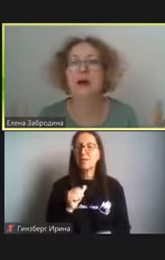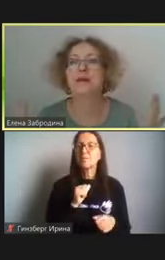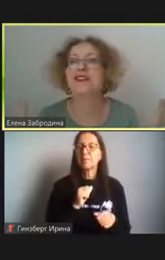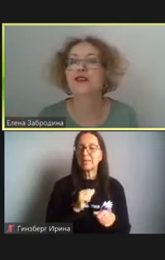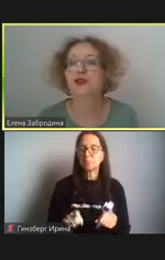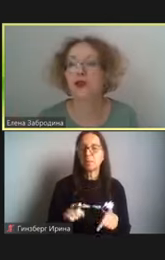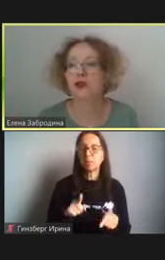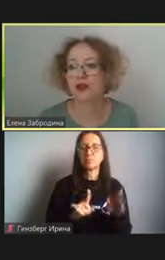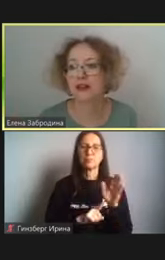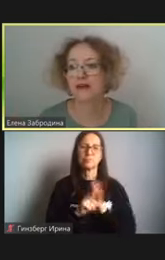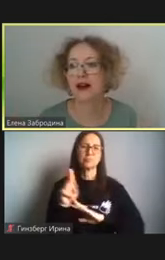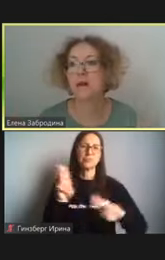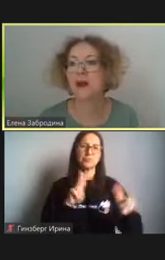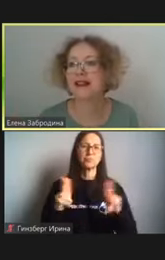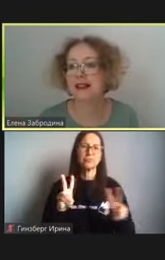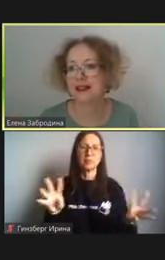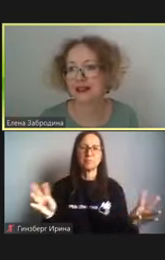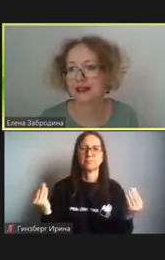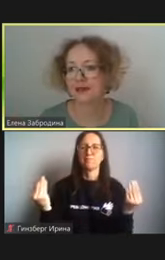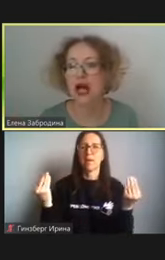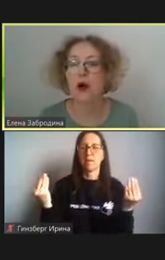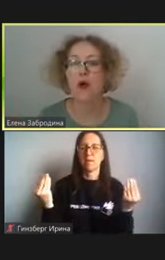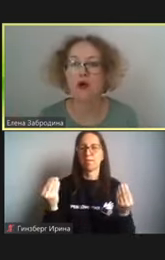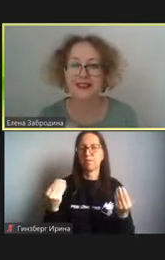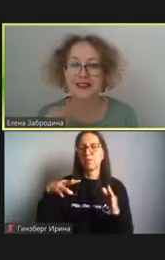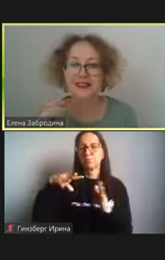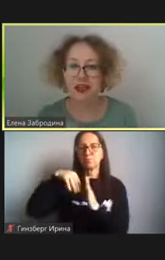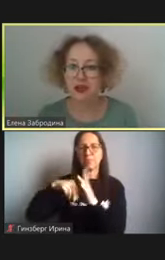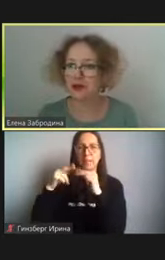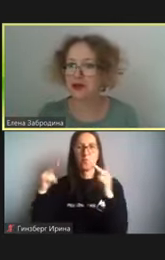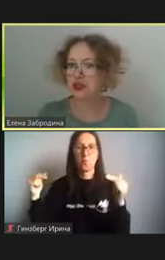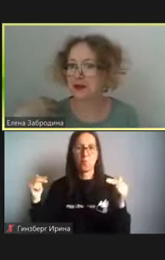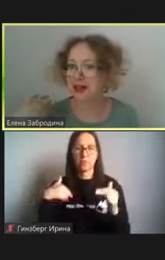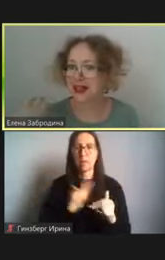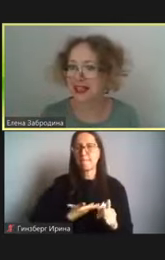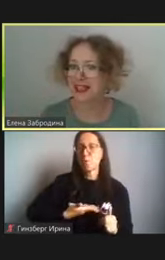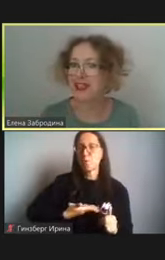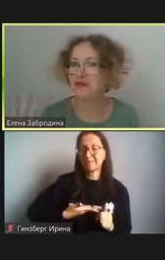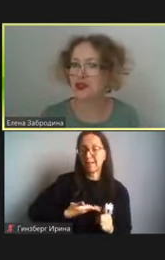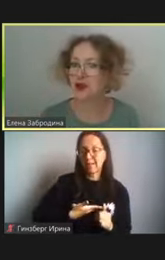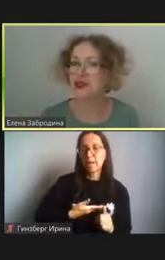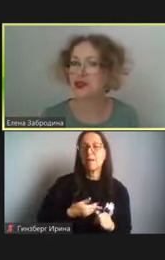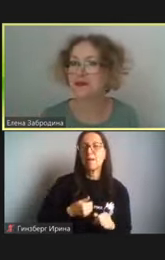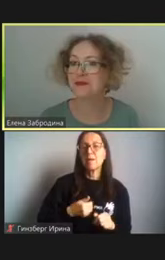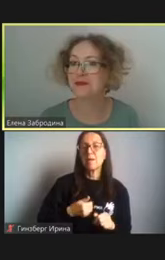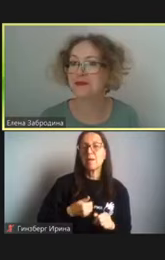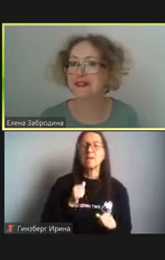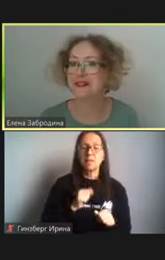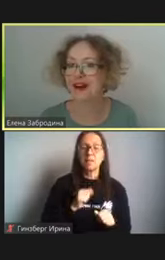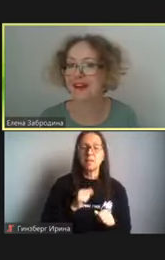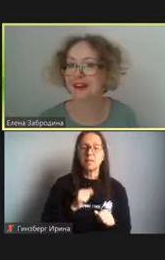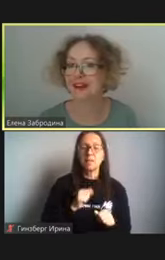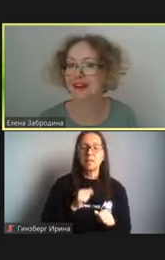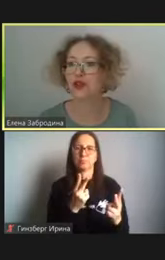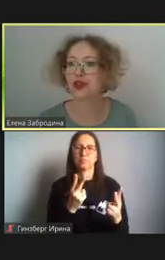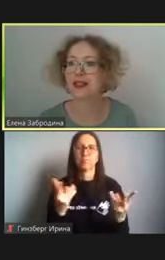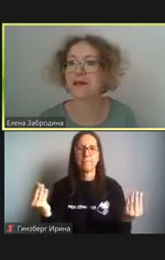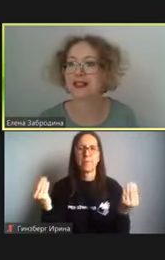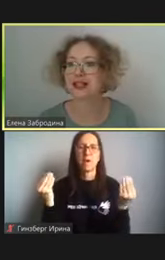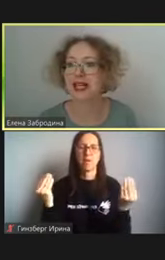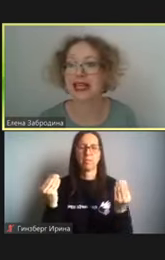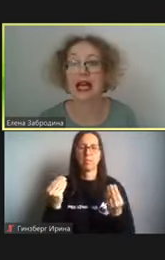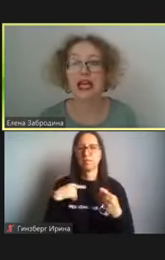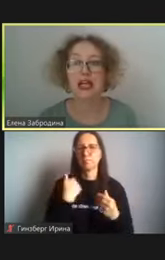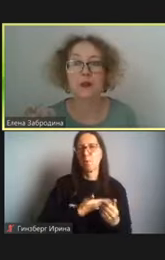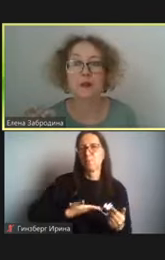парадного придворного портрета. Он задает, вот как бы, каким должен быть парадный